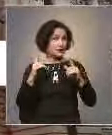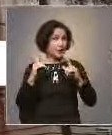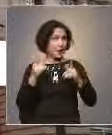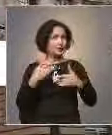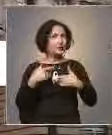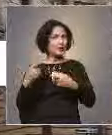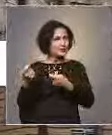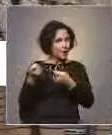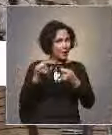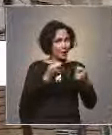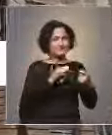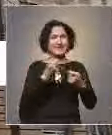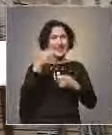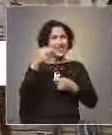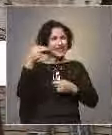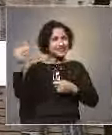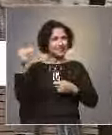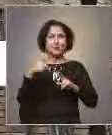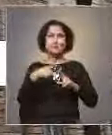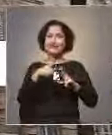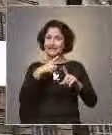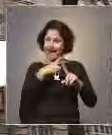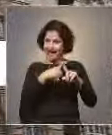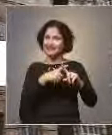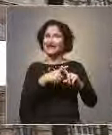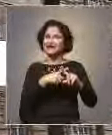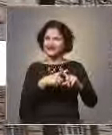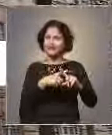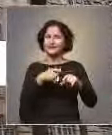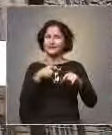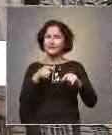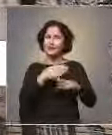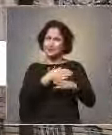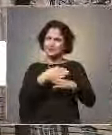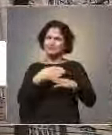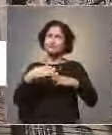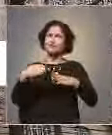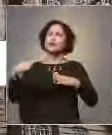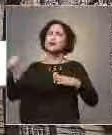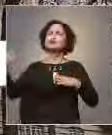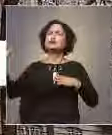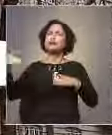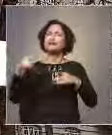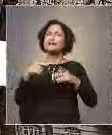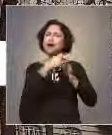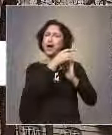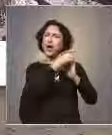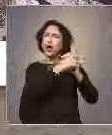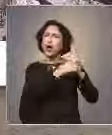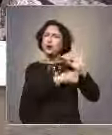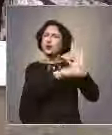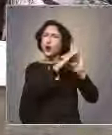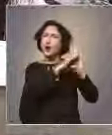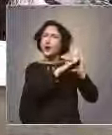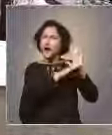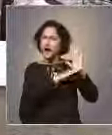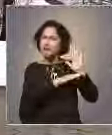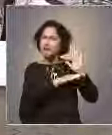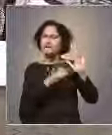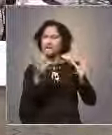отбележи тази годишнина. Тя ще бъде продължение на програмата, която реализираме тази година във връзка с